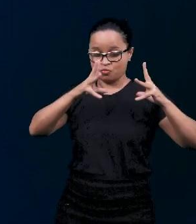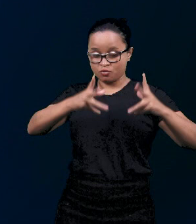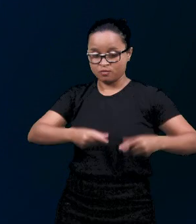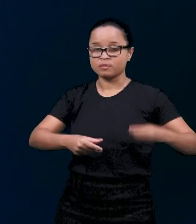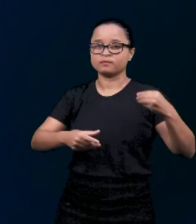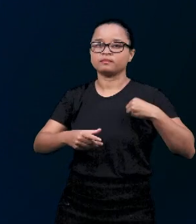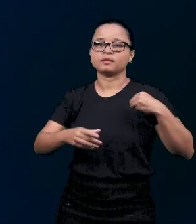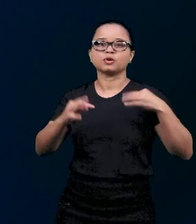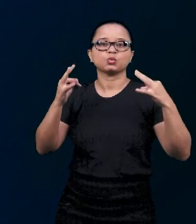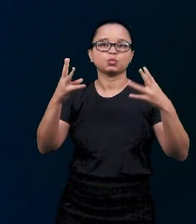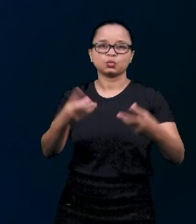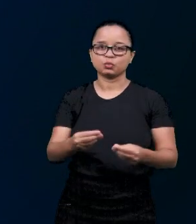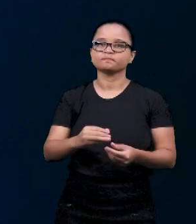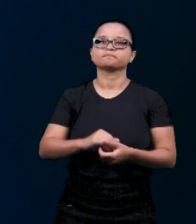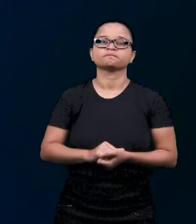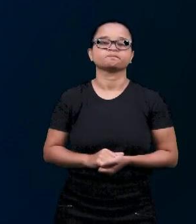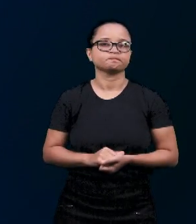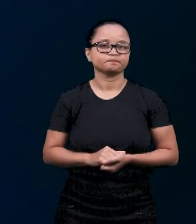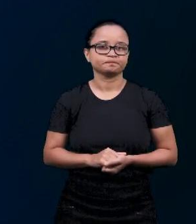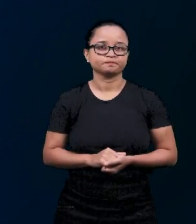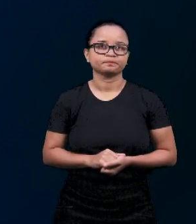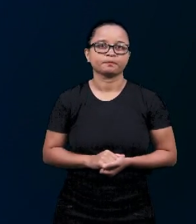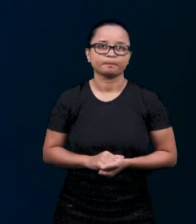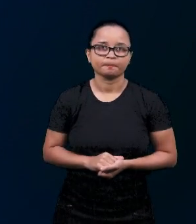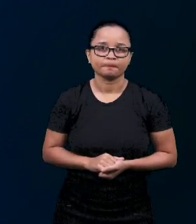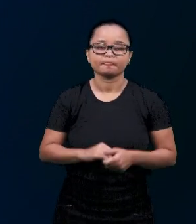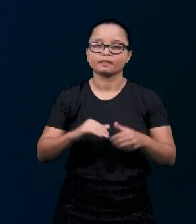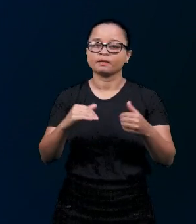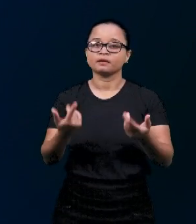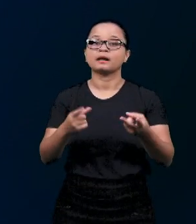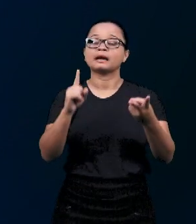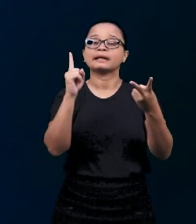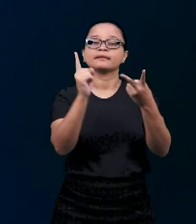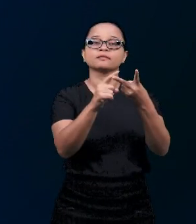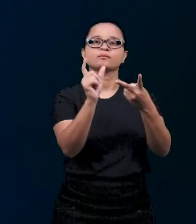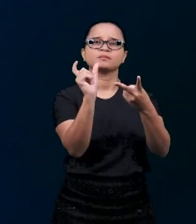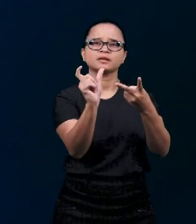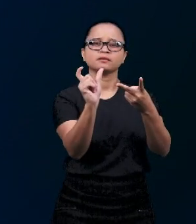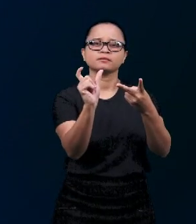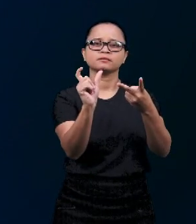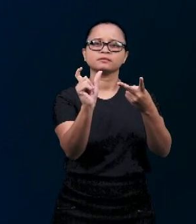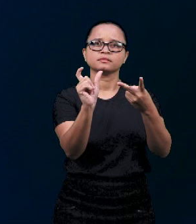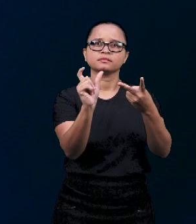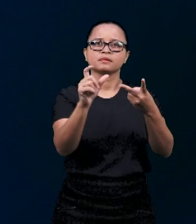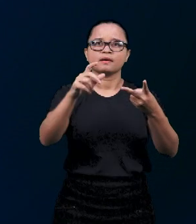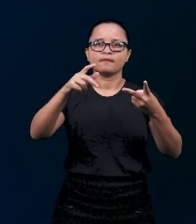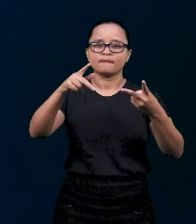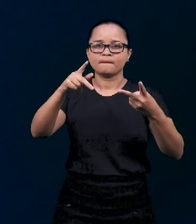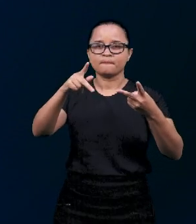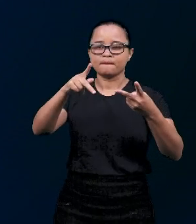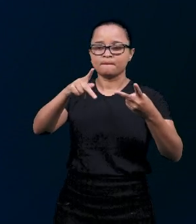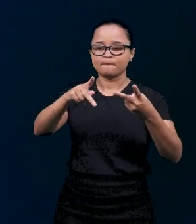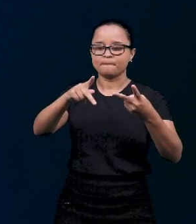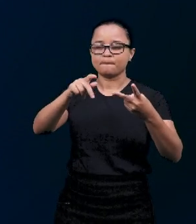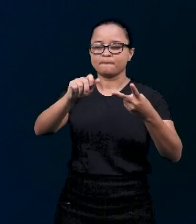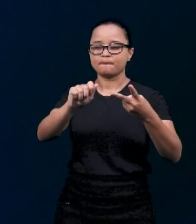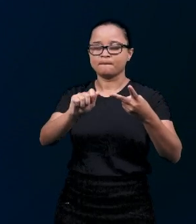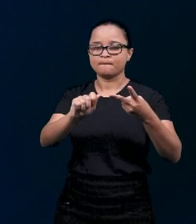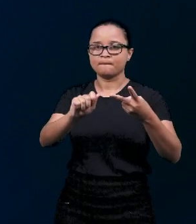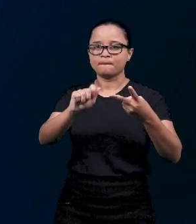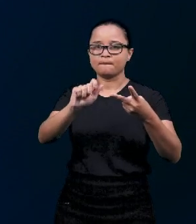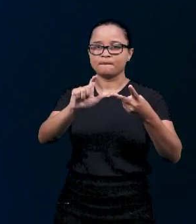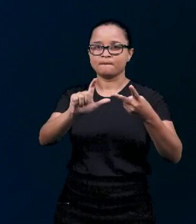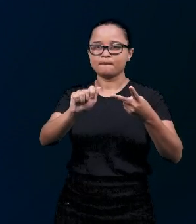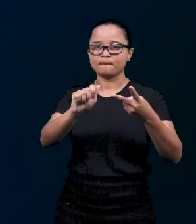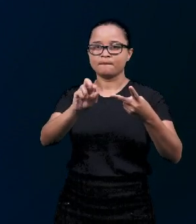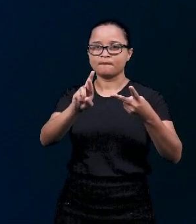Le deuxième mot, c'est le mot la parole. Selon nous retrouvons dans la lettre